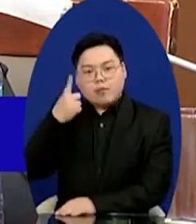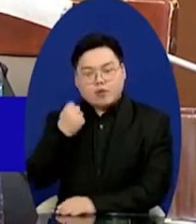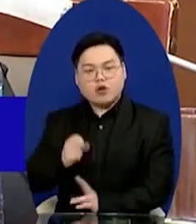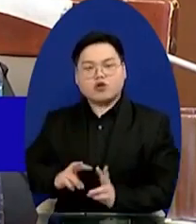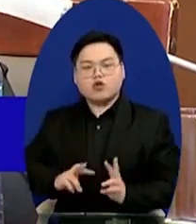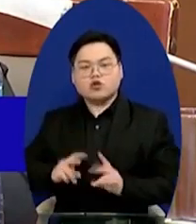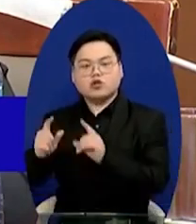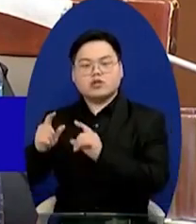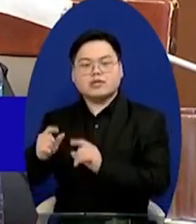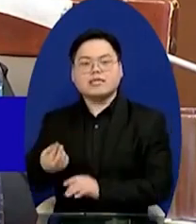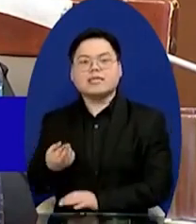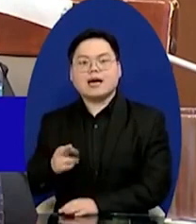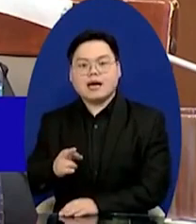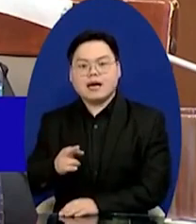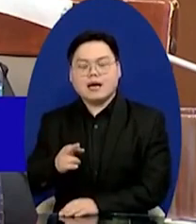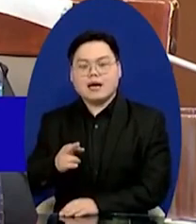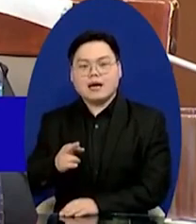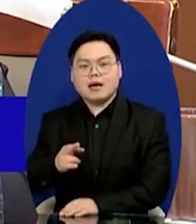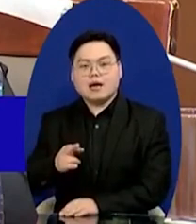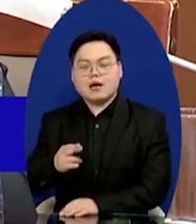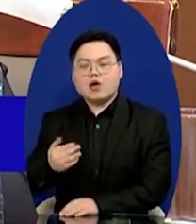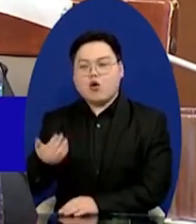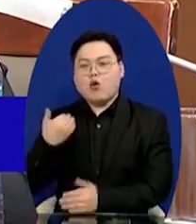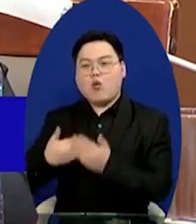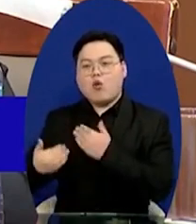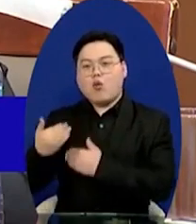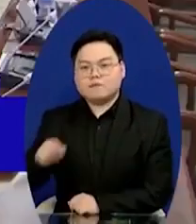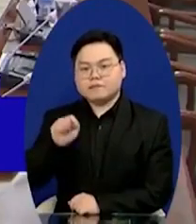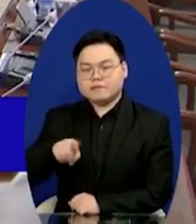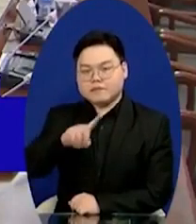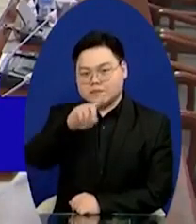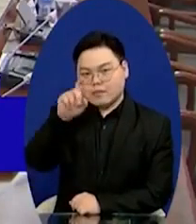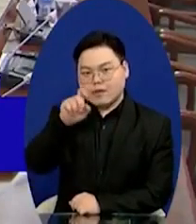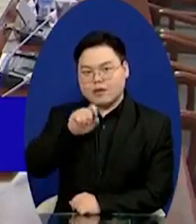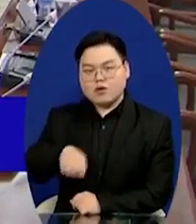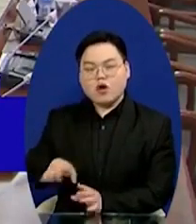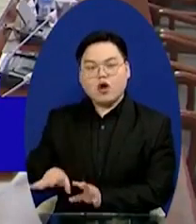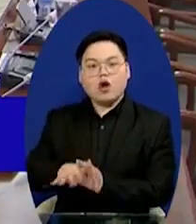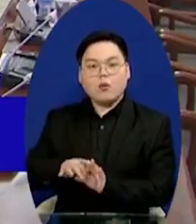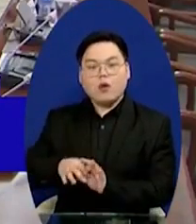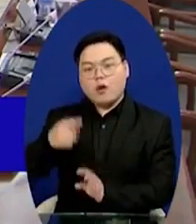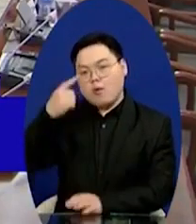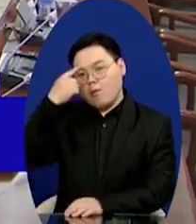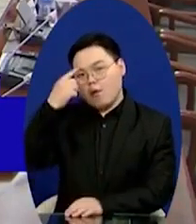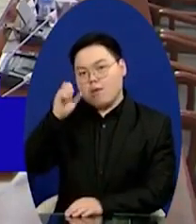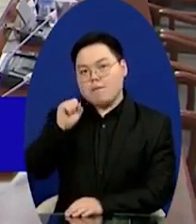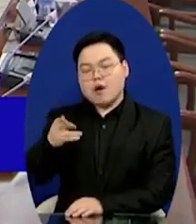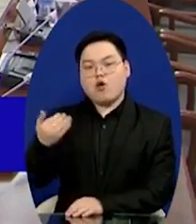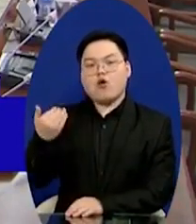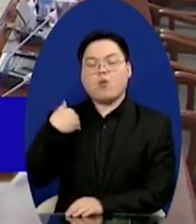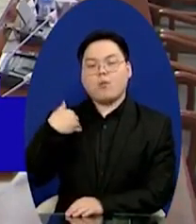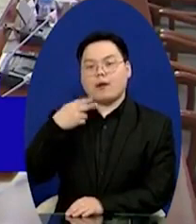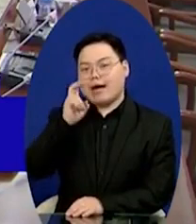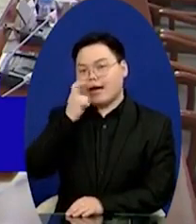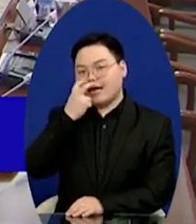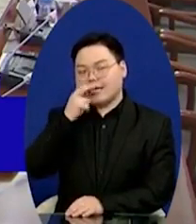бол яг үндэ хэлэхэд бол 4 жилийн өмнө болсон юм бол хэлж мэдэхгүй байна. Монгол банкны тухайн үеийн хяналт шалгалтын